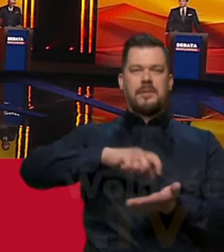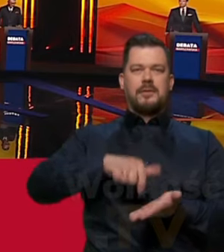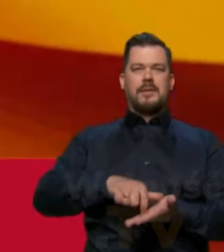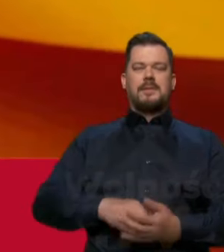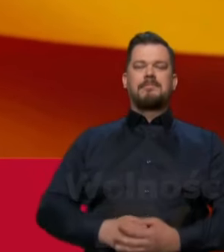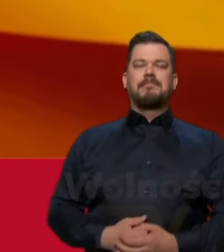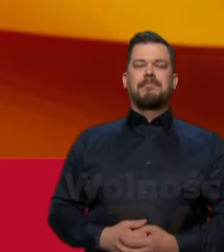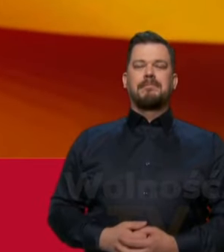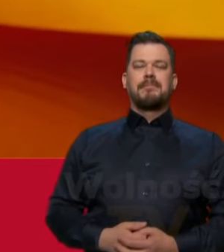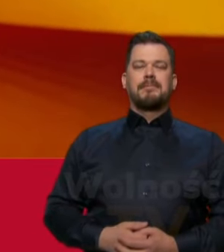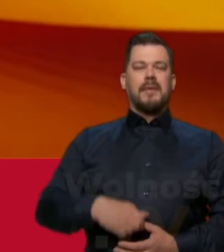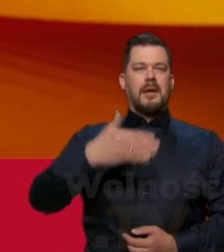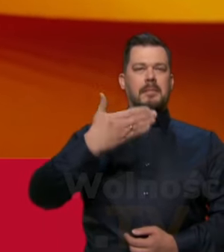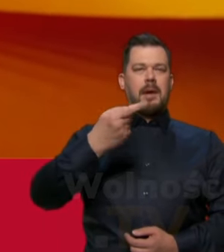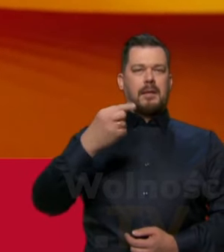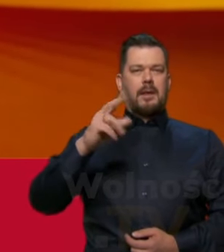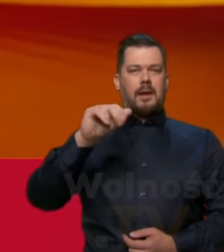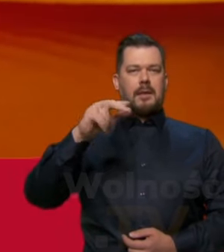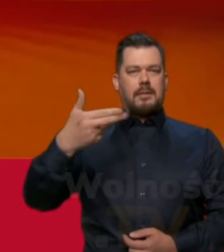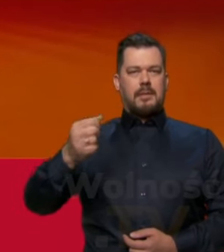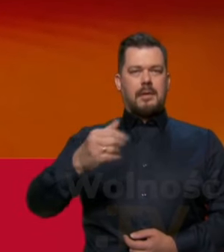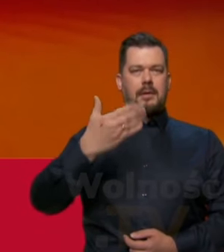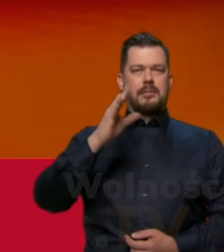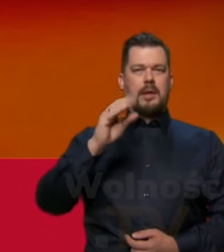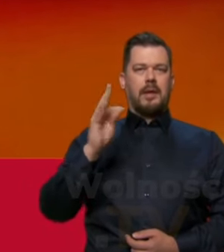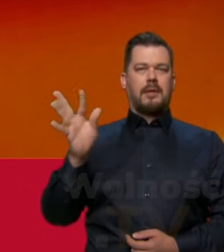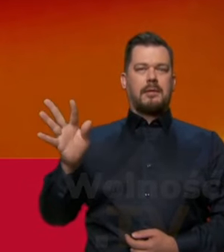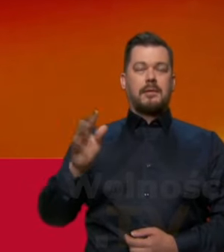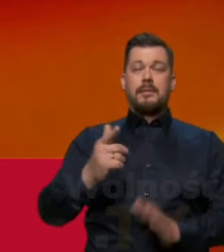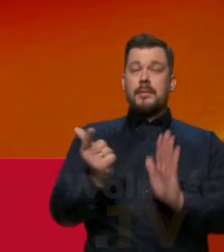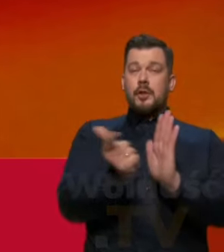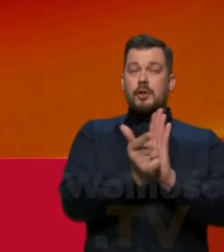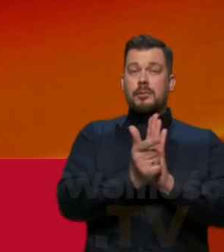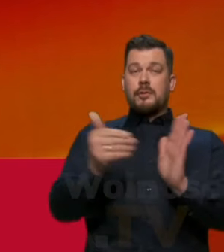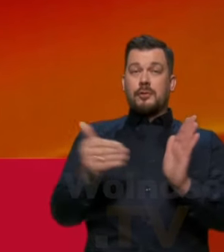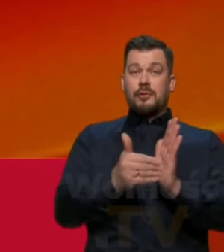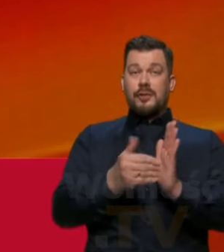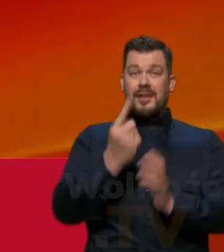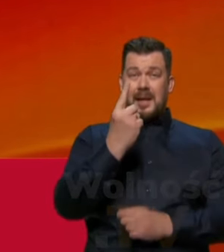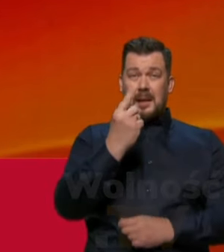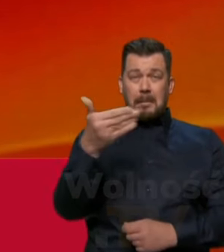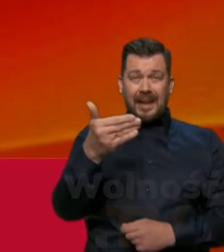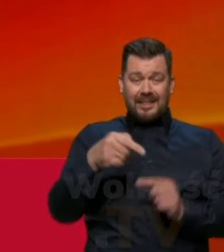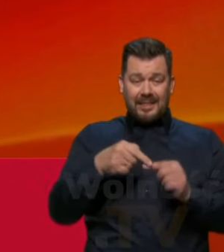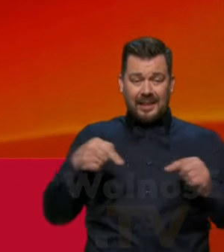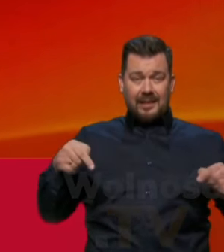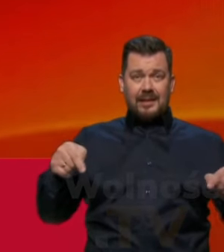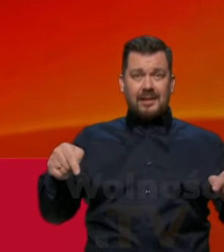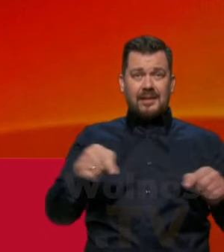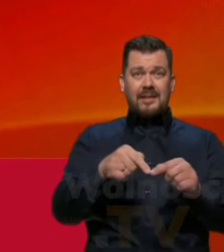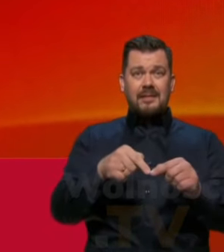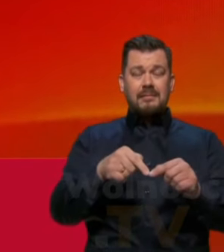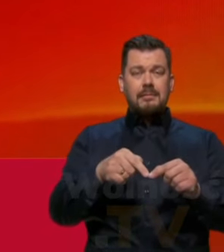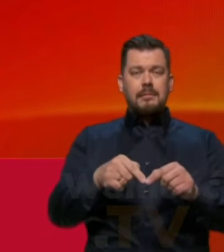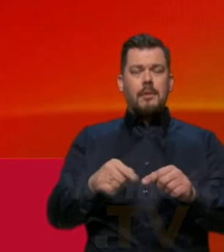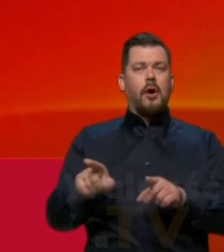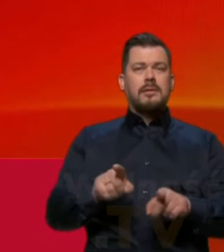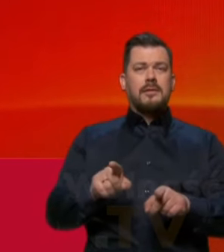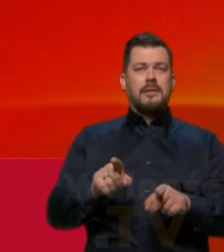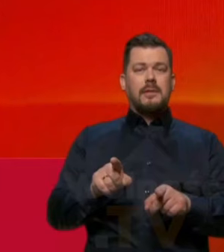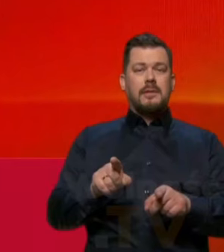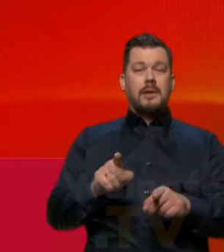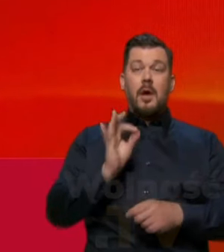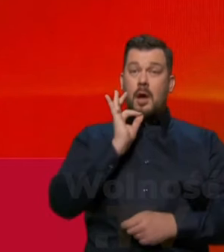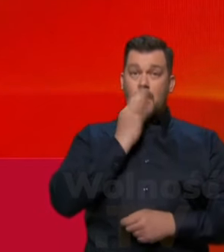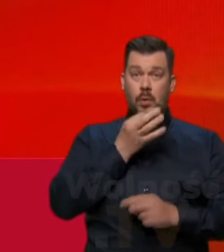stolicy. Magdalena Biejat. 17 tysięcy za 1 metr kwadratowy mieszkania oznacza, że